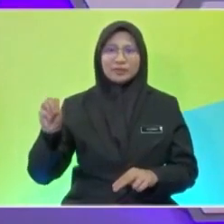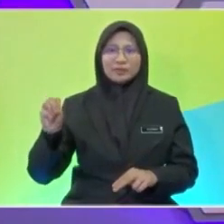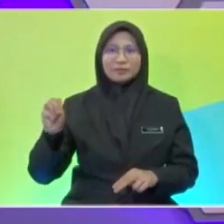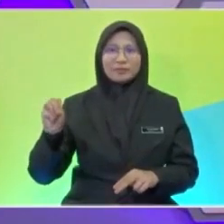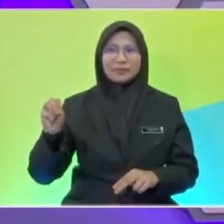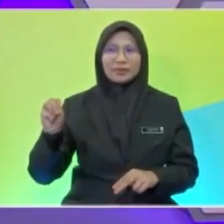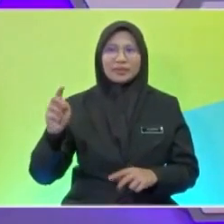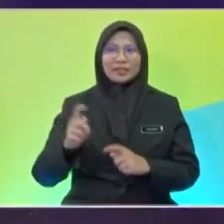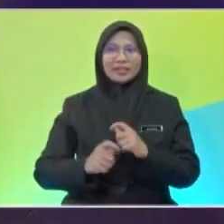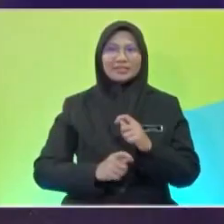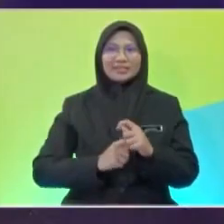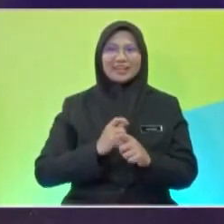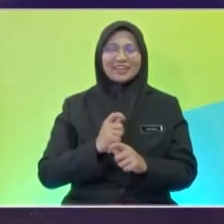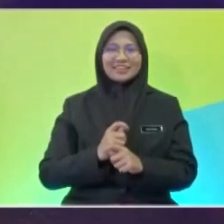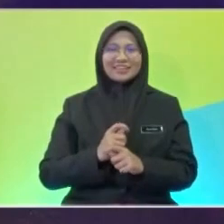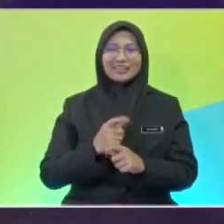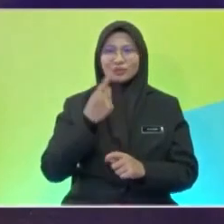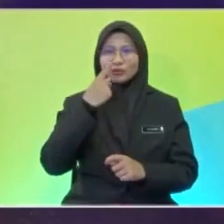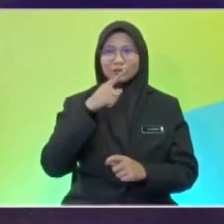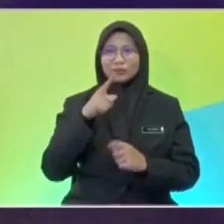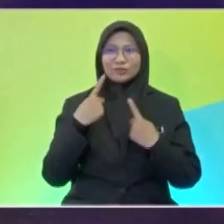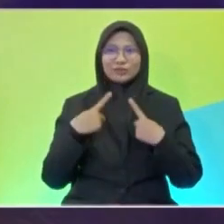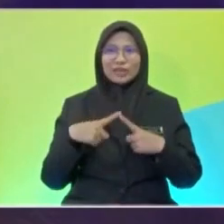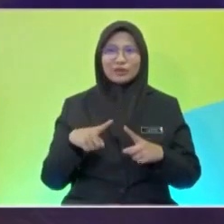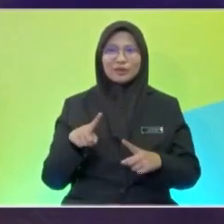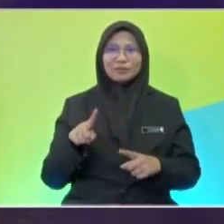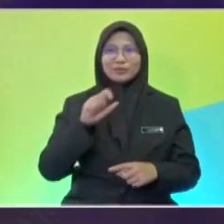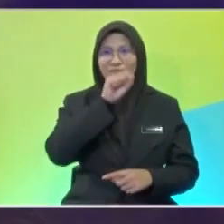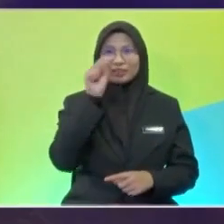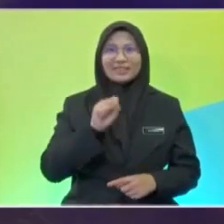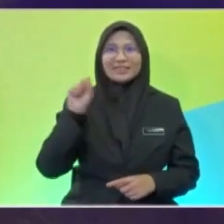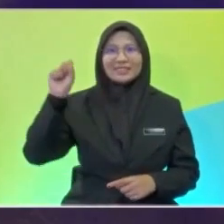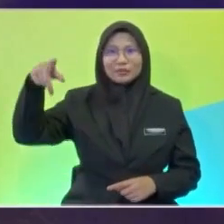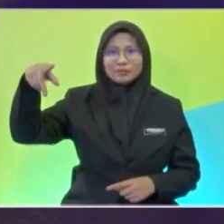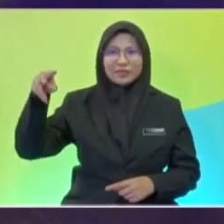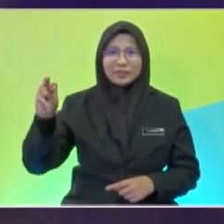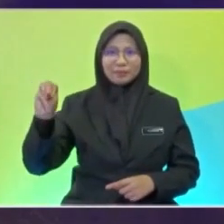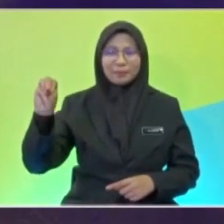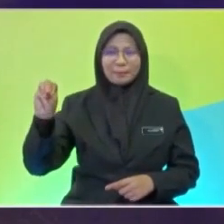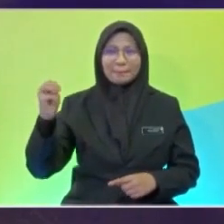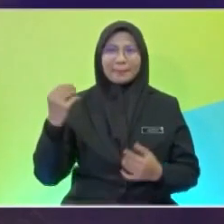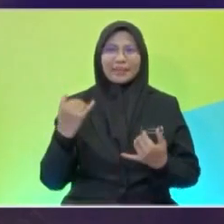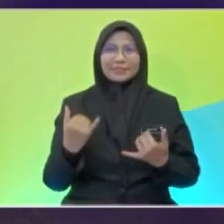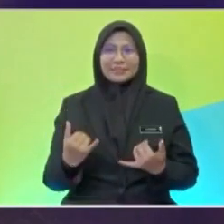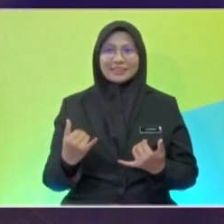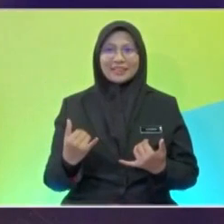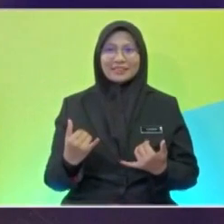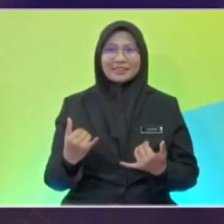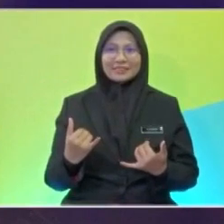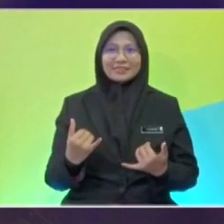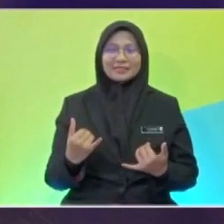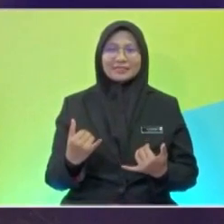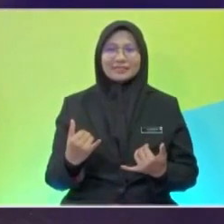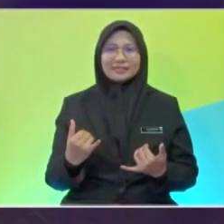akan tahu surprise ini tari Kramat mereka Jadi sebelum itu kita imbas sedikit ya tentang mata pelajaran ini yaitu joran Toraja Aziz dan jari